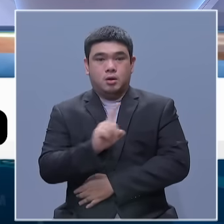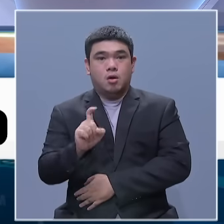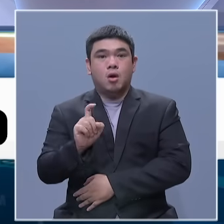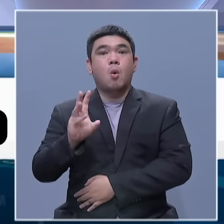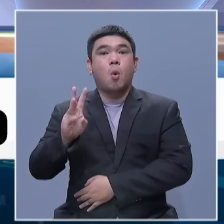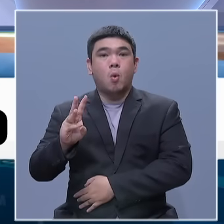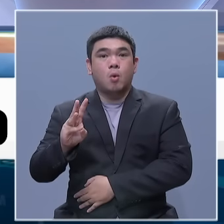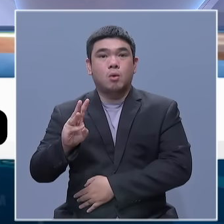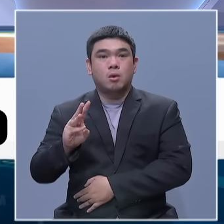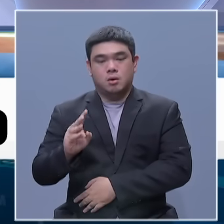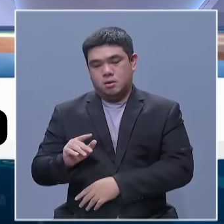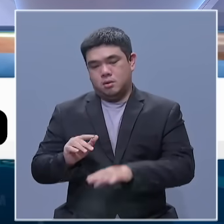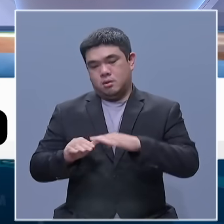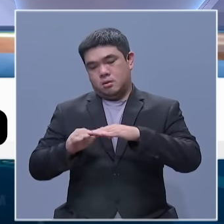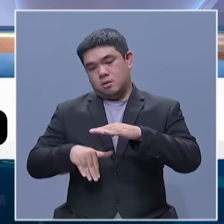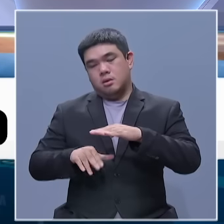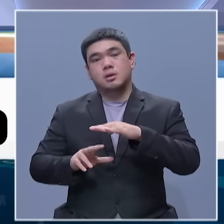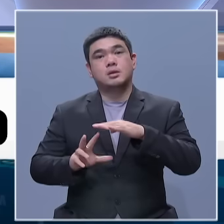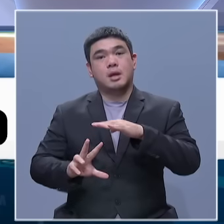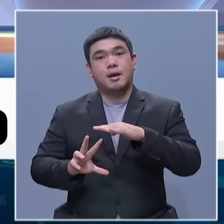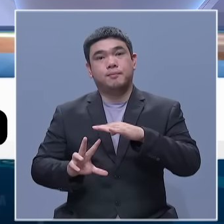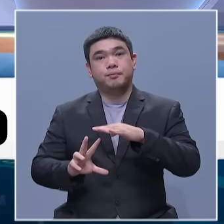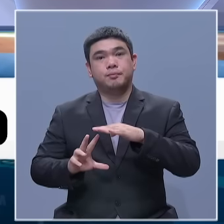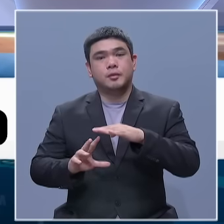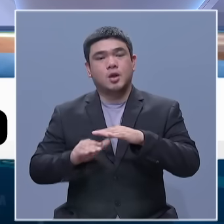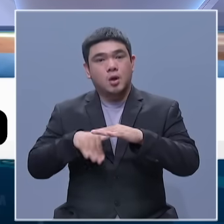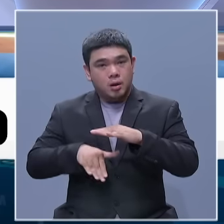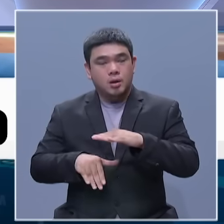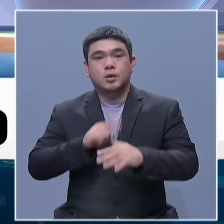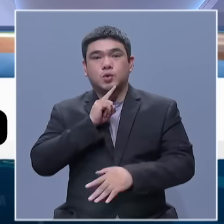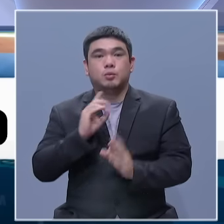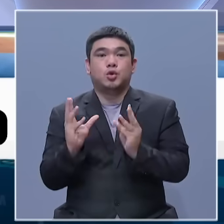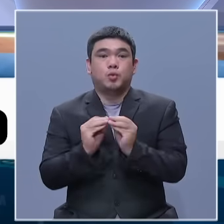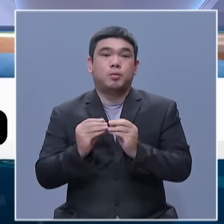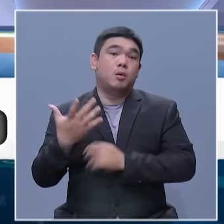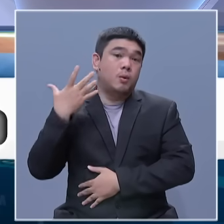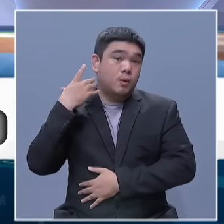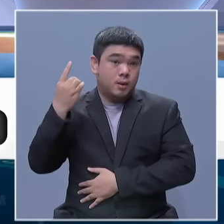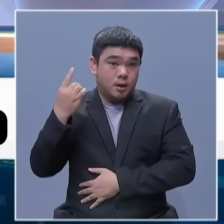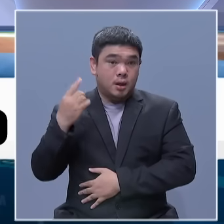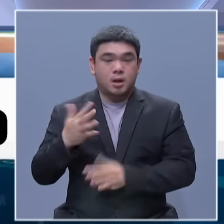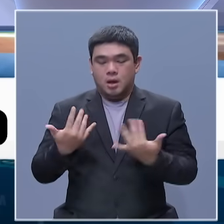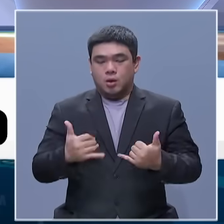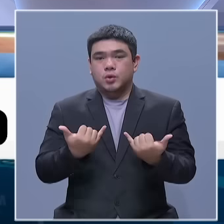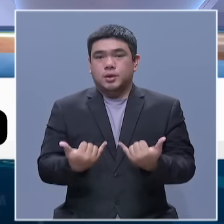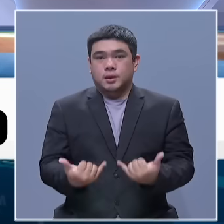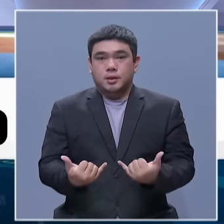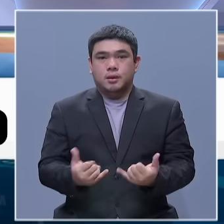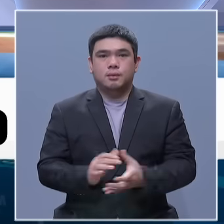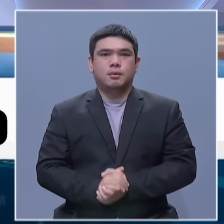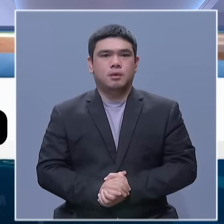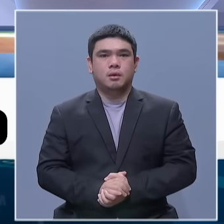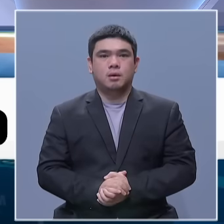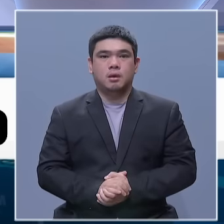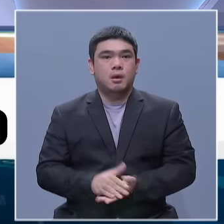เสียง ยังไม่เกิน3ใน4 ใช่คือแม้จะเป็นเสียงส่วนใหญ่ขององค์ประชุมเมื่อวานนี้แต่สุดท้ายก็ไม่ได้